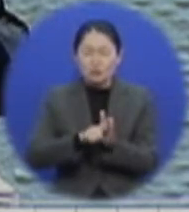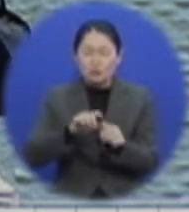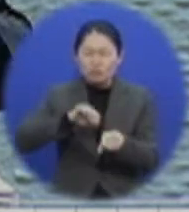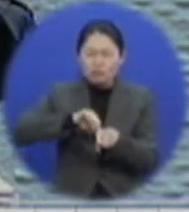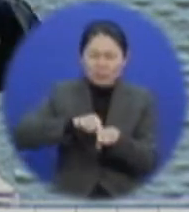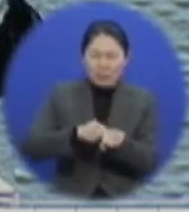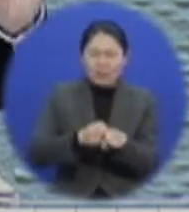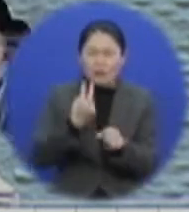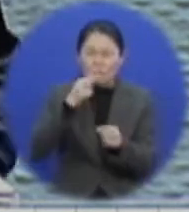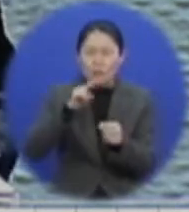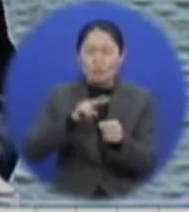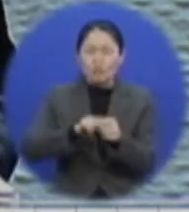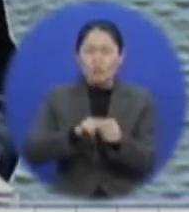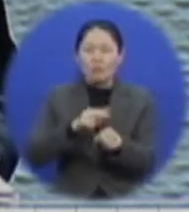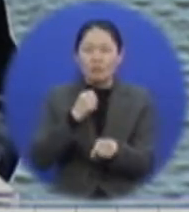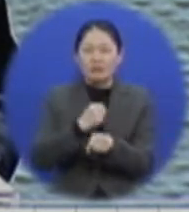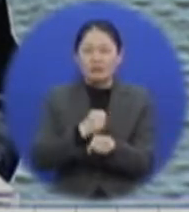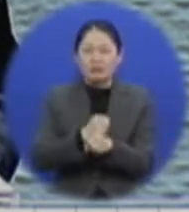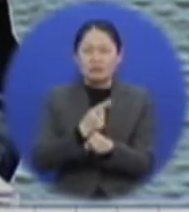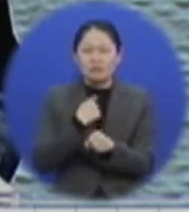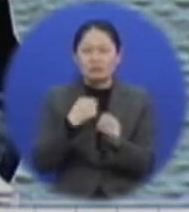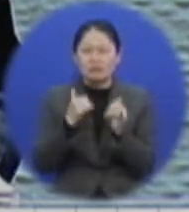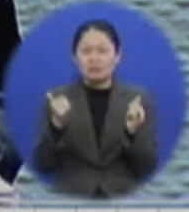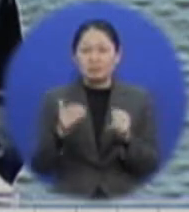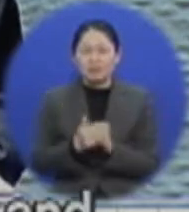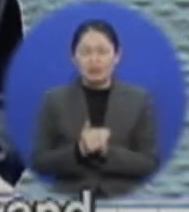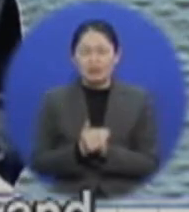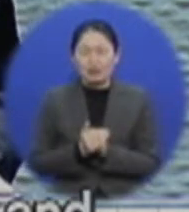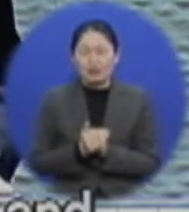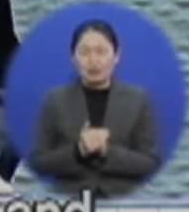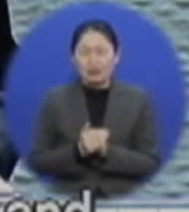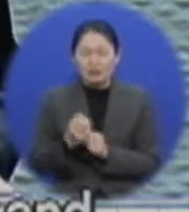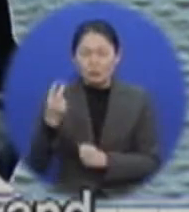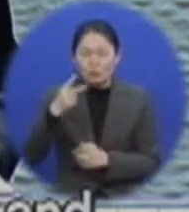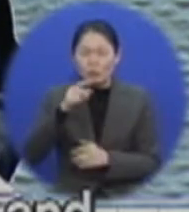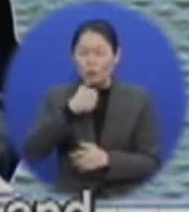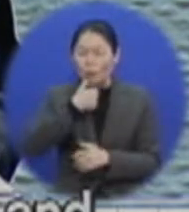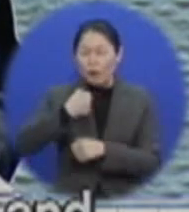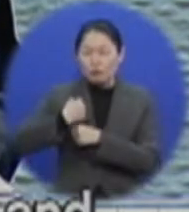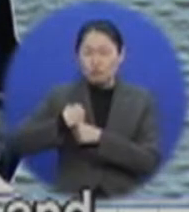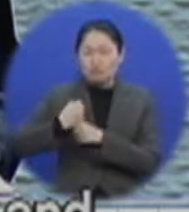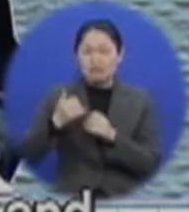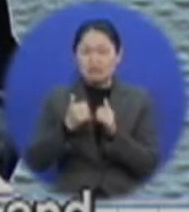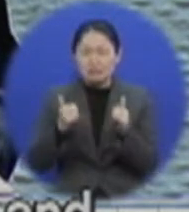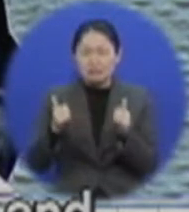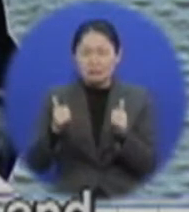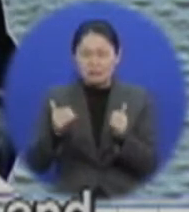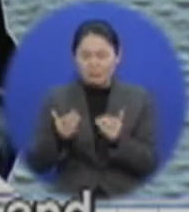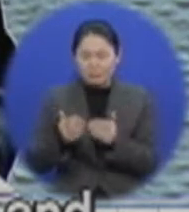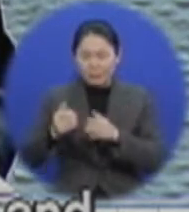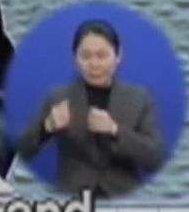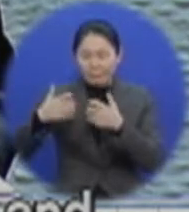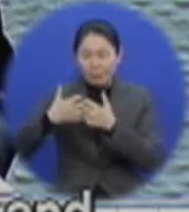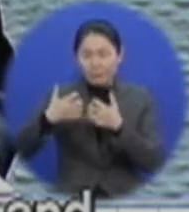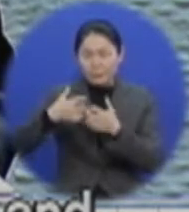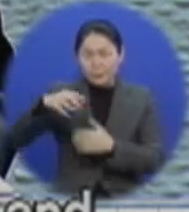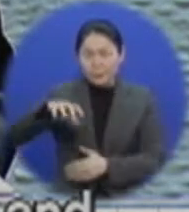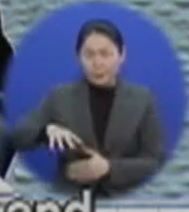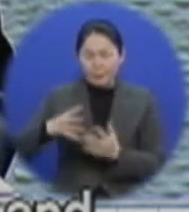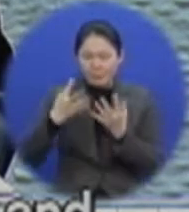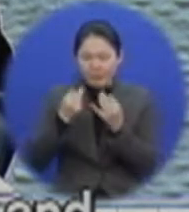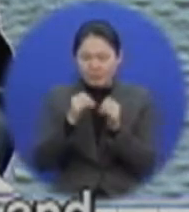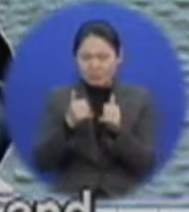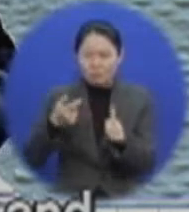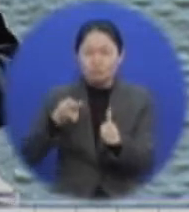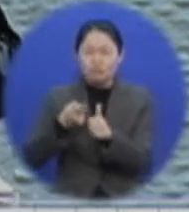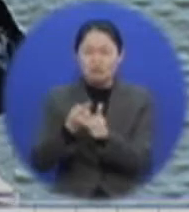그 선원들이 입니다 또 로마 군인들은 전쟁터에서 수많은 사람을 죽이는 일을